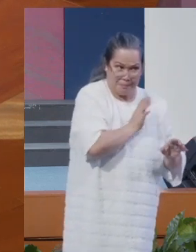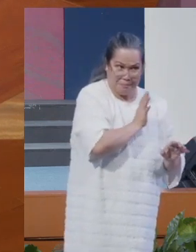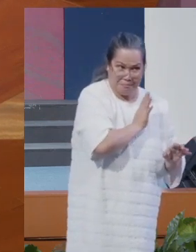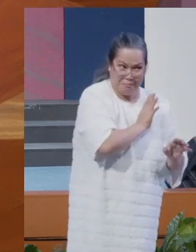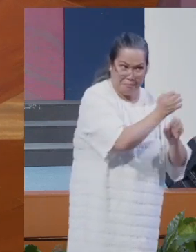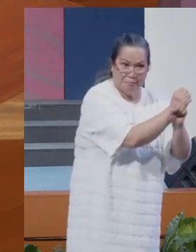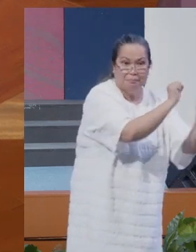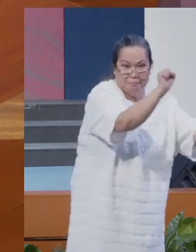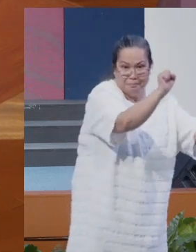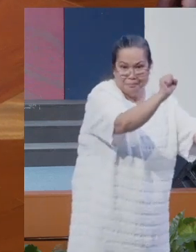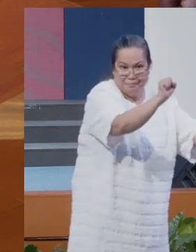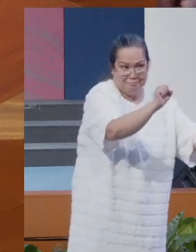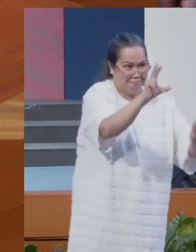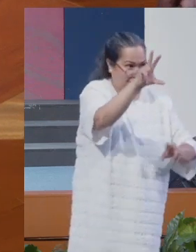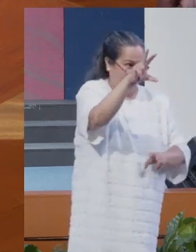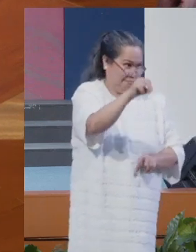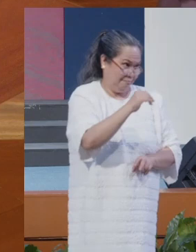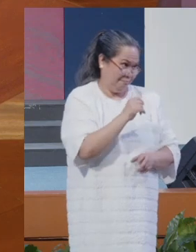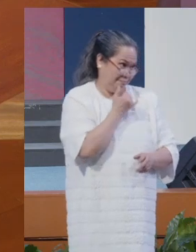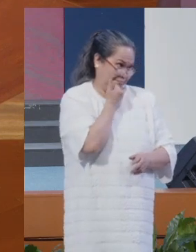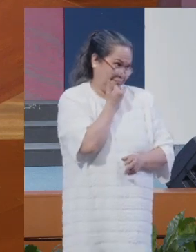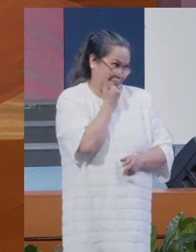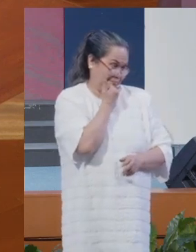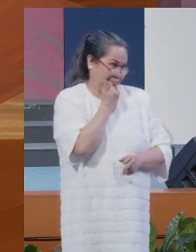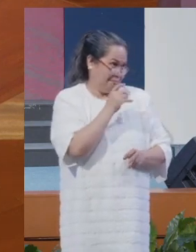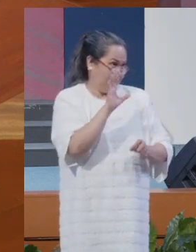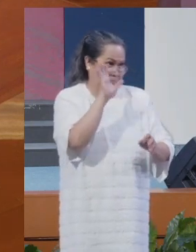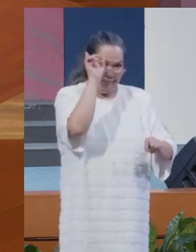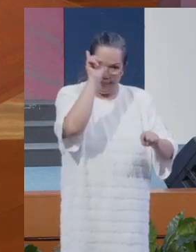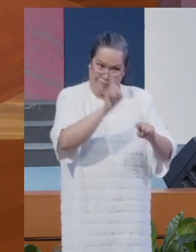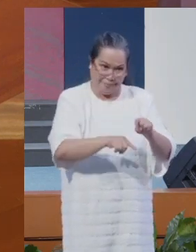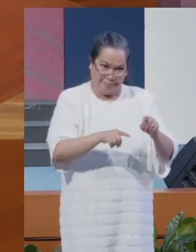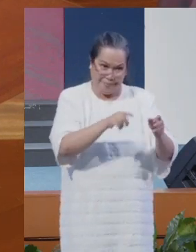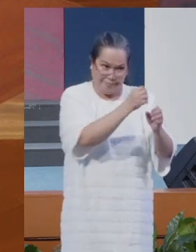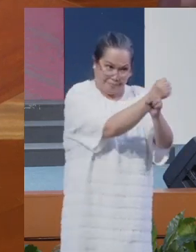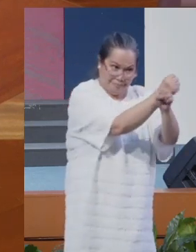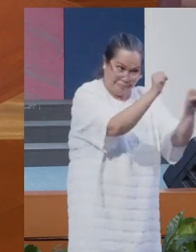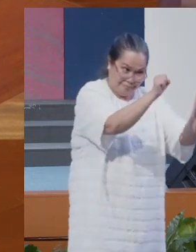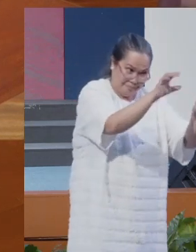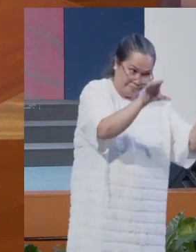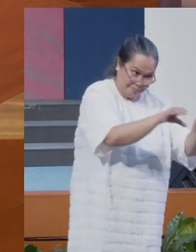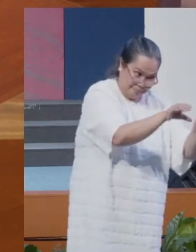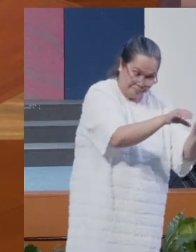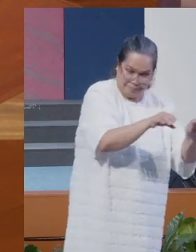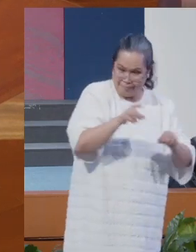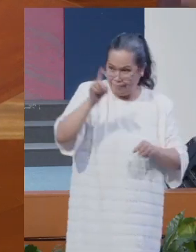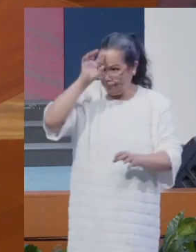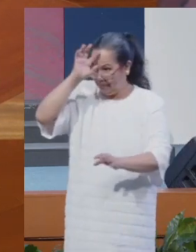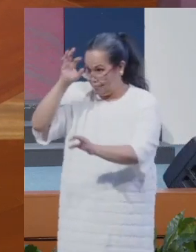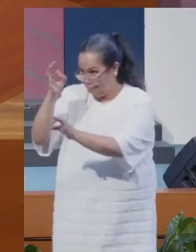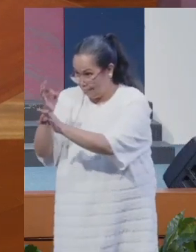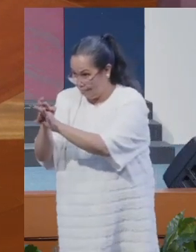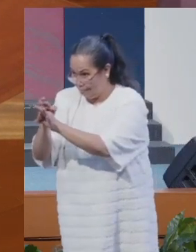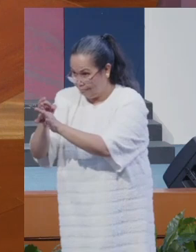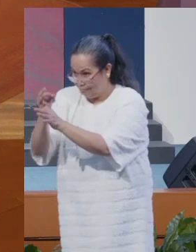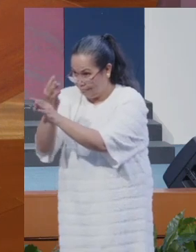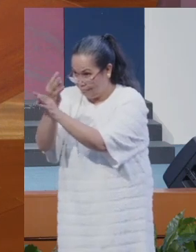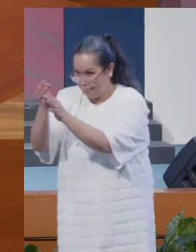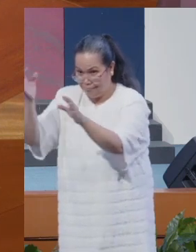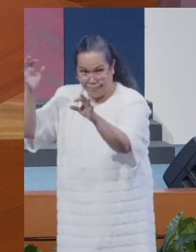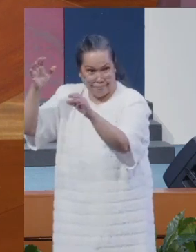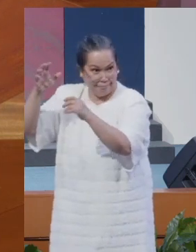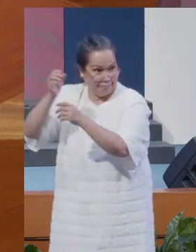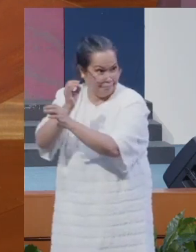salvation. Hindi po tayo pwedeng ihalo ang salvation by grace through faith at ang salvation